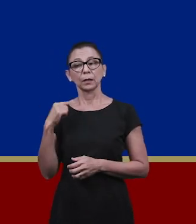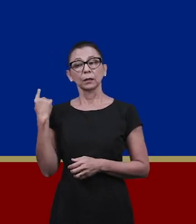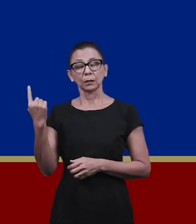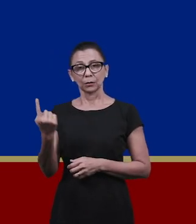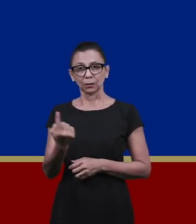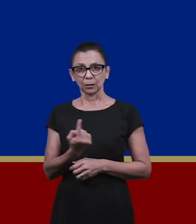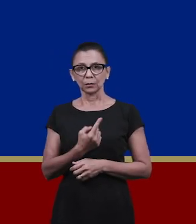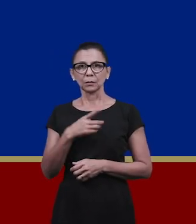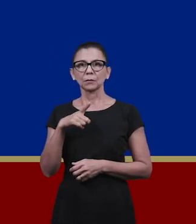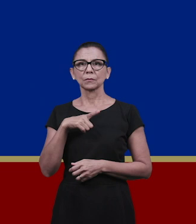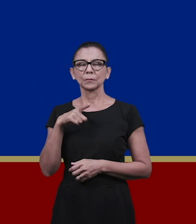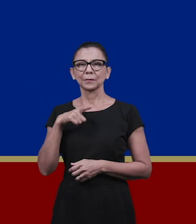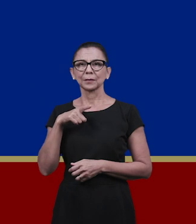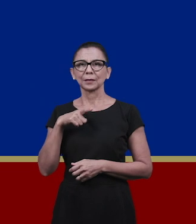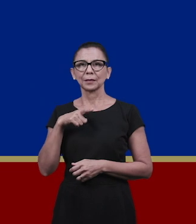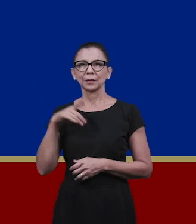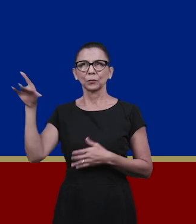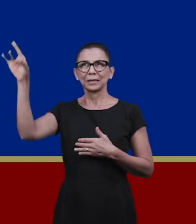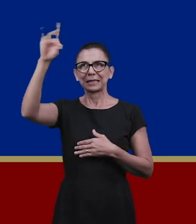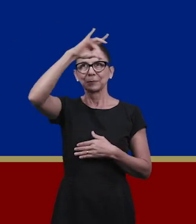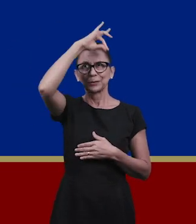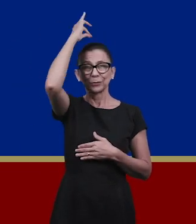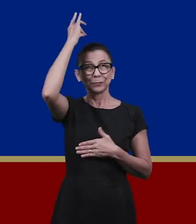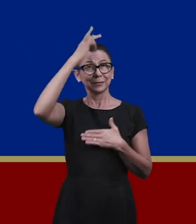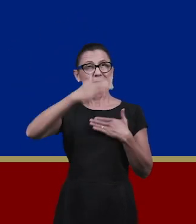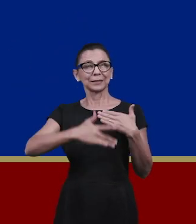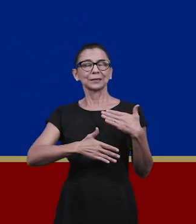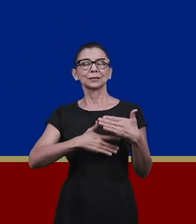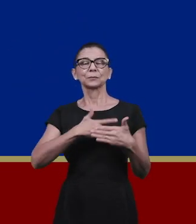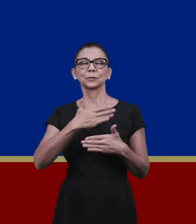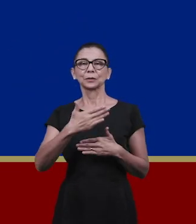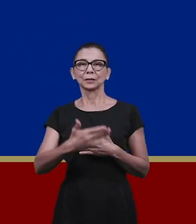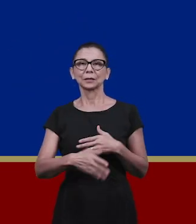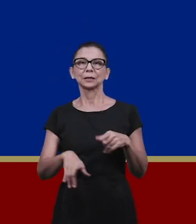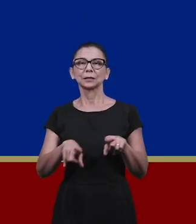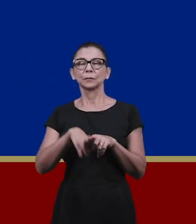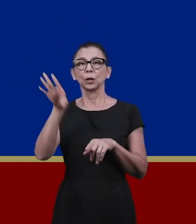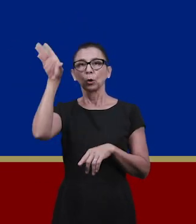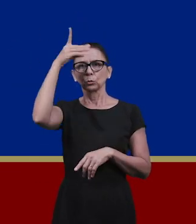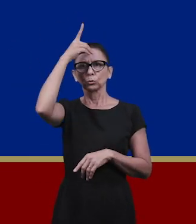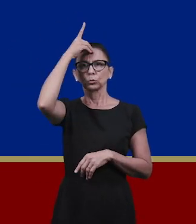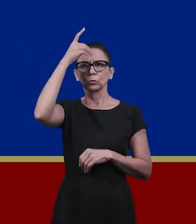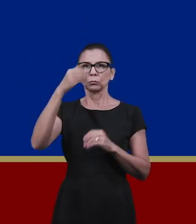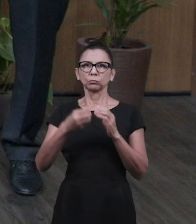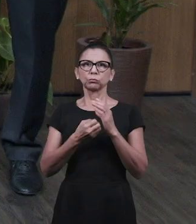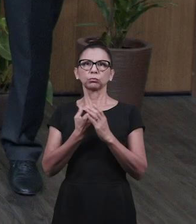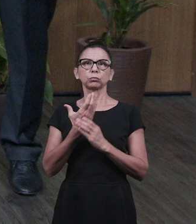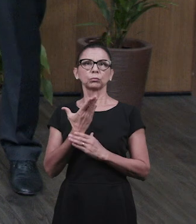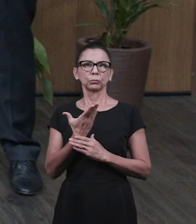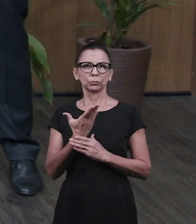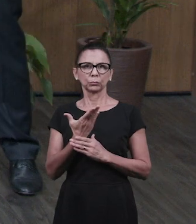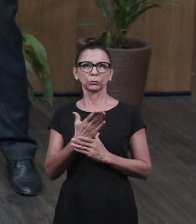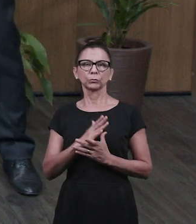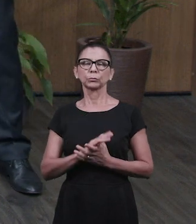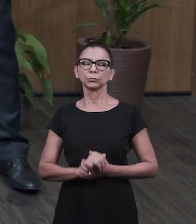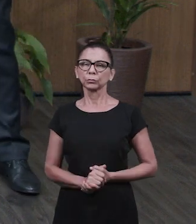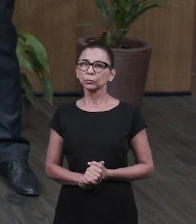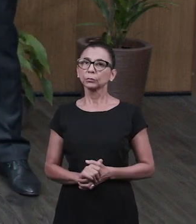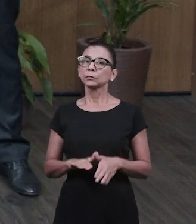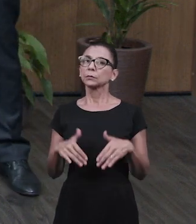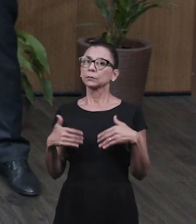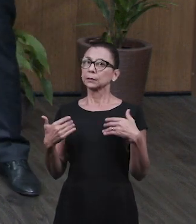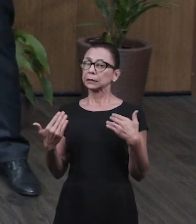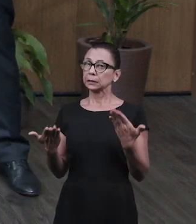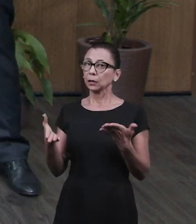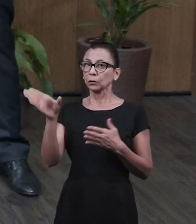formés par la doctrine biblique. Ainsi, nous serons remplis du Saint-Esprit et les dons spirituels vont fluir